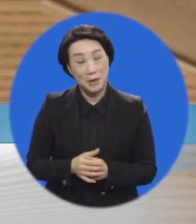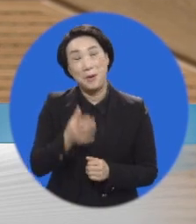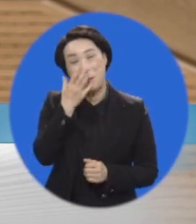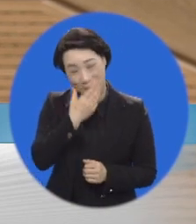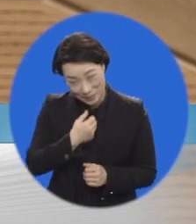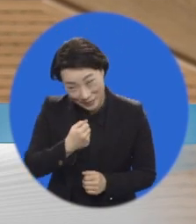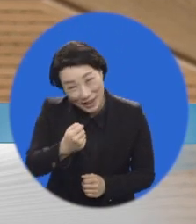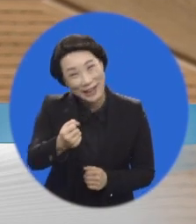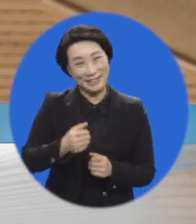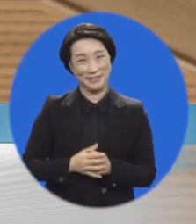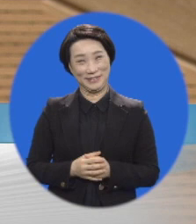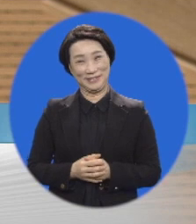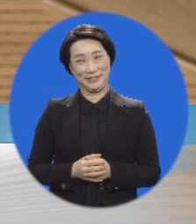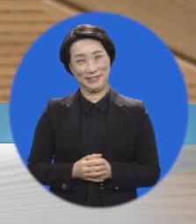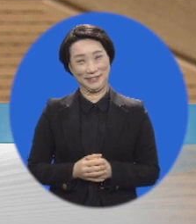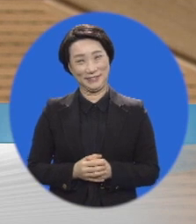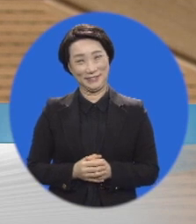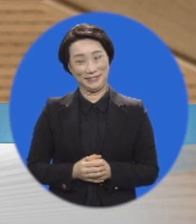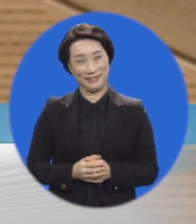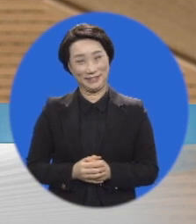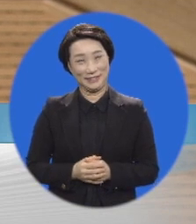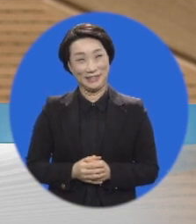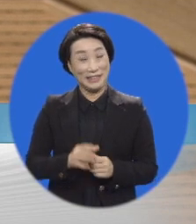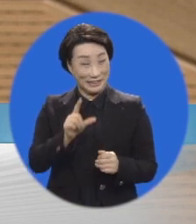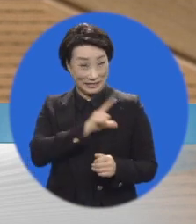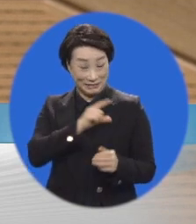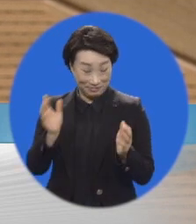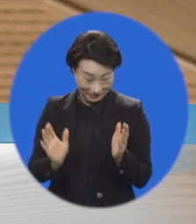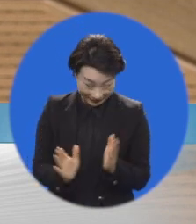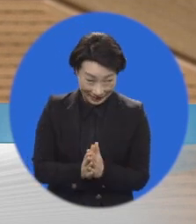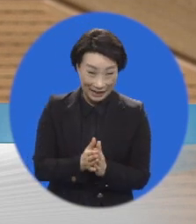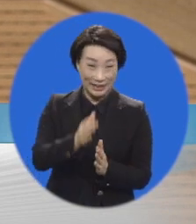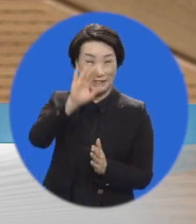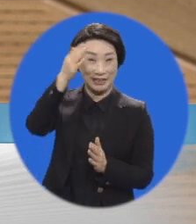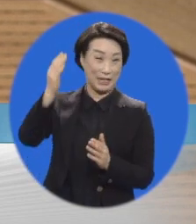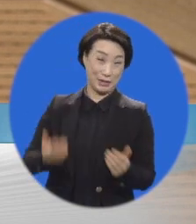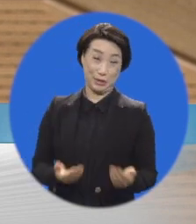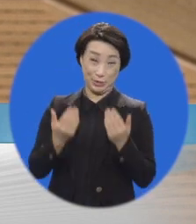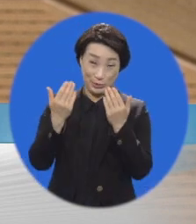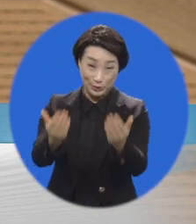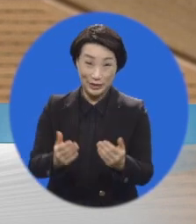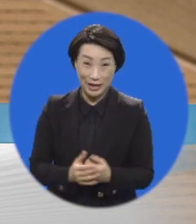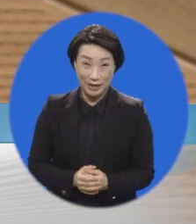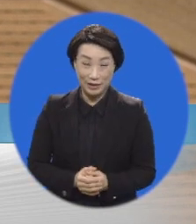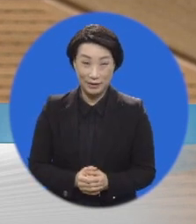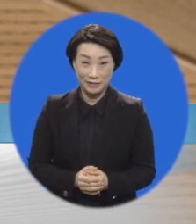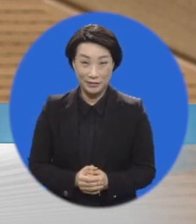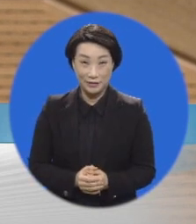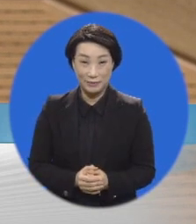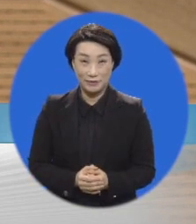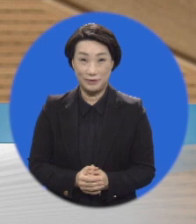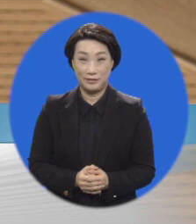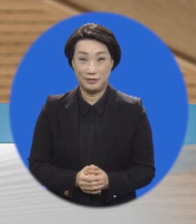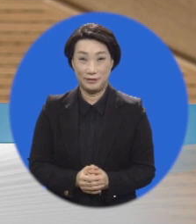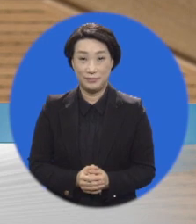복을 받는데 이름이 창대케 되고